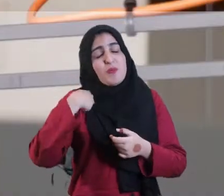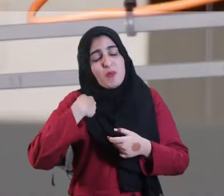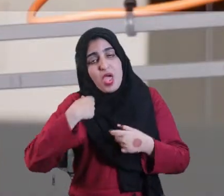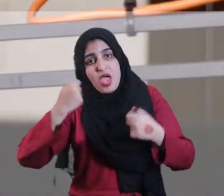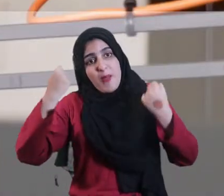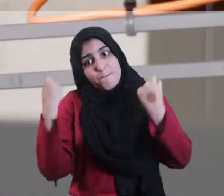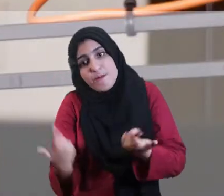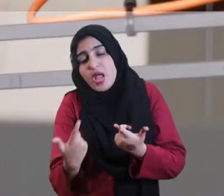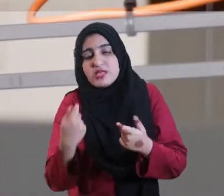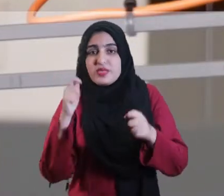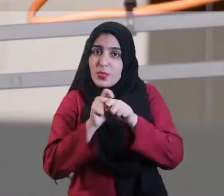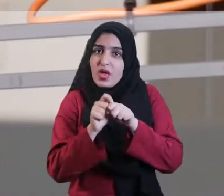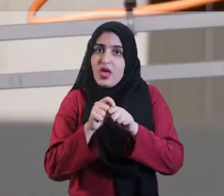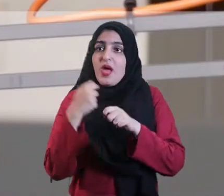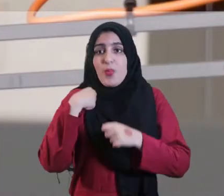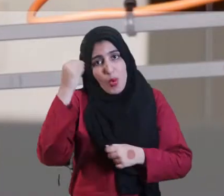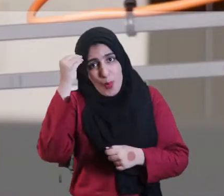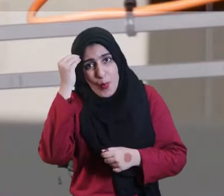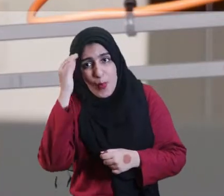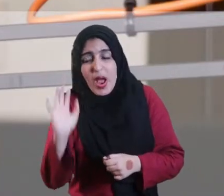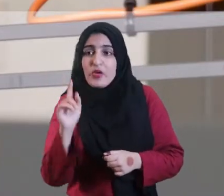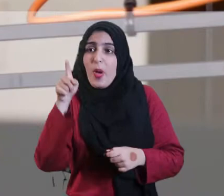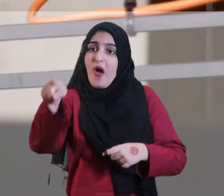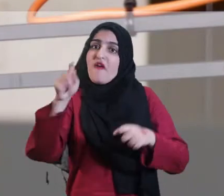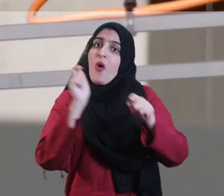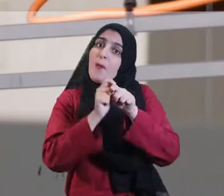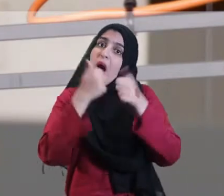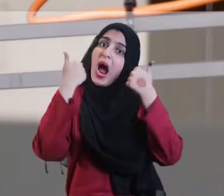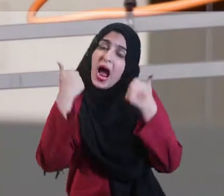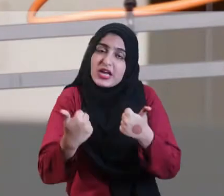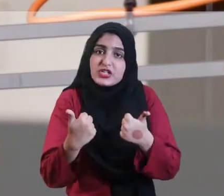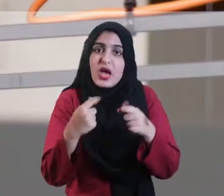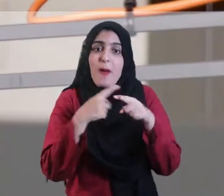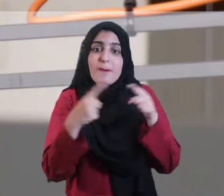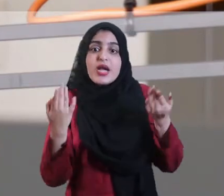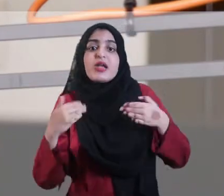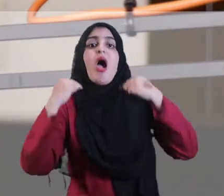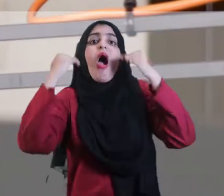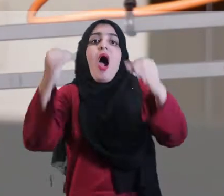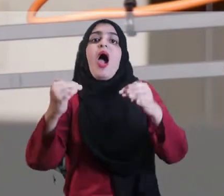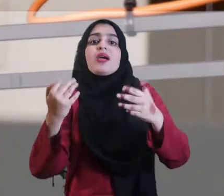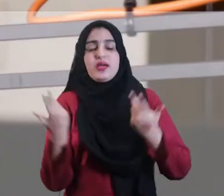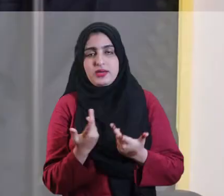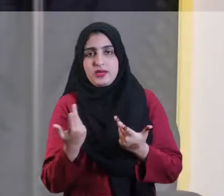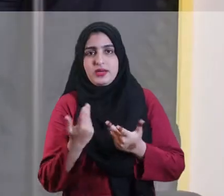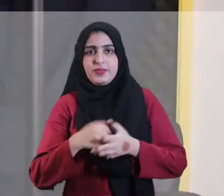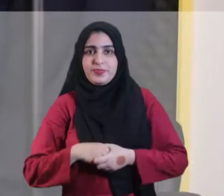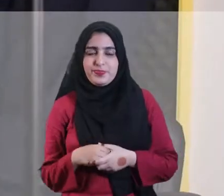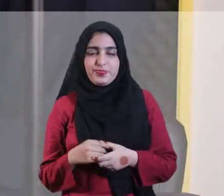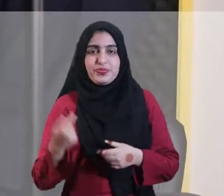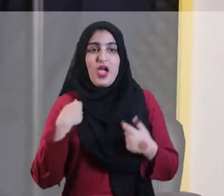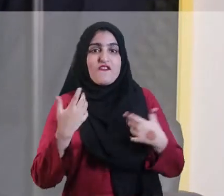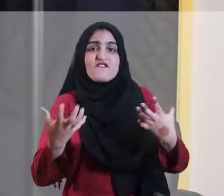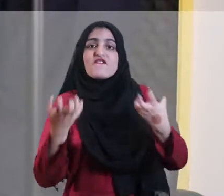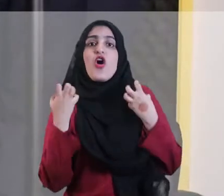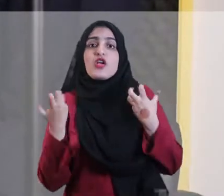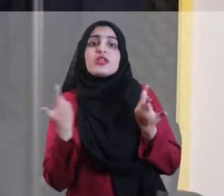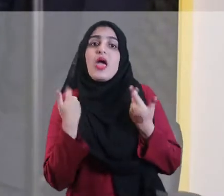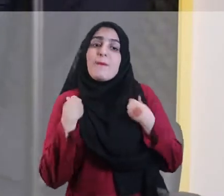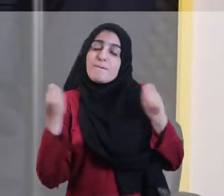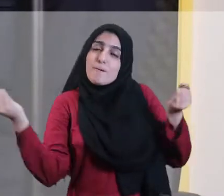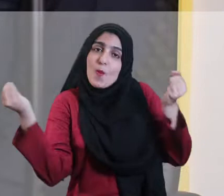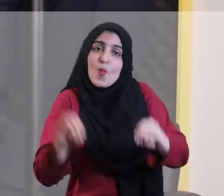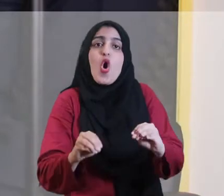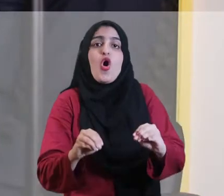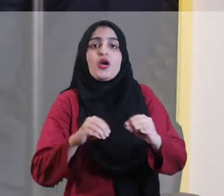एंड आई एम हंड्रेड परसेंट शोर किड्स बेस्ट हाफ एंड लेफ्ट हेर विद हम व्वे गेम्स गोल्ड